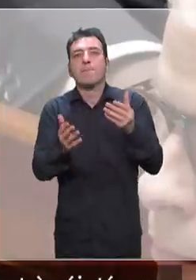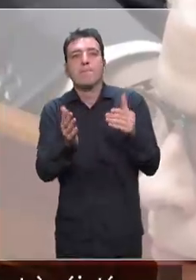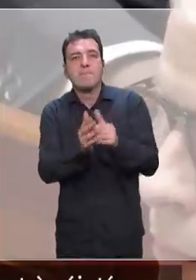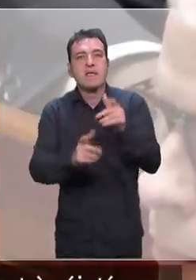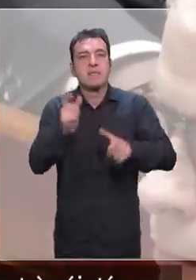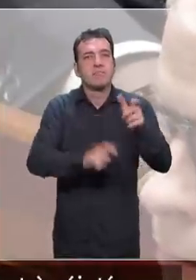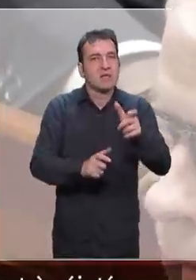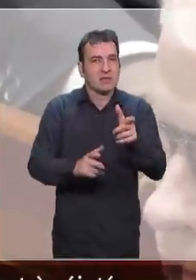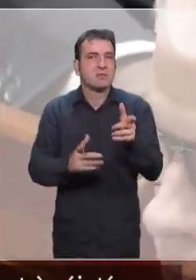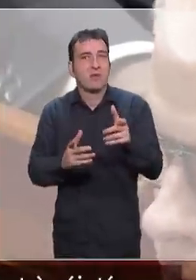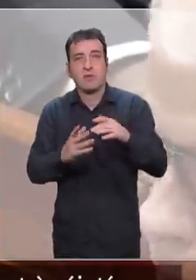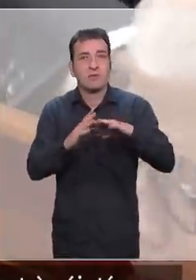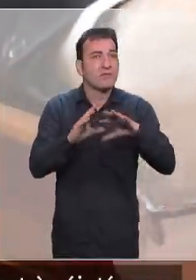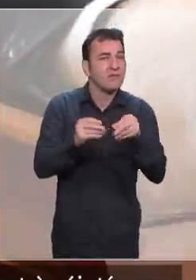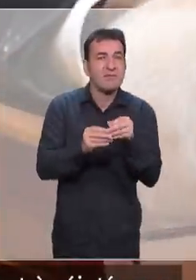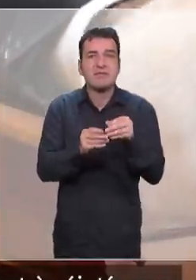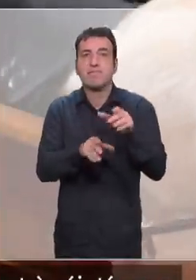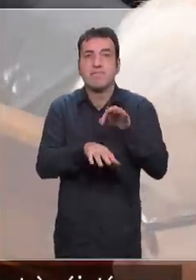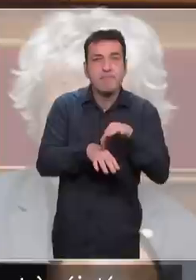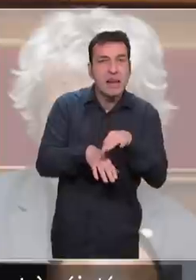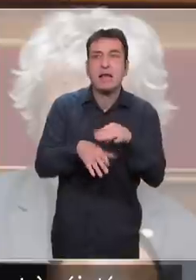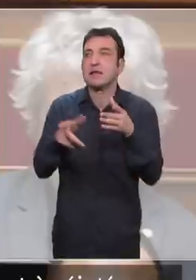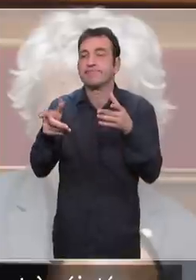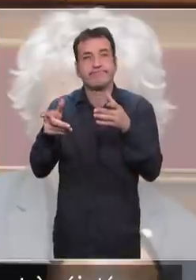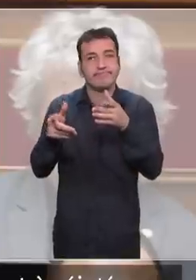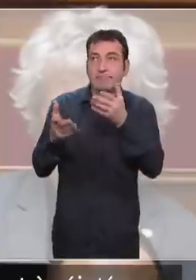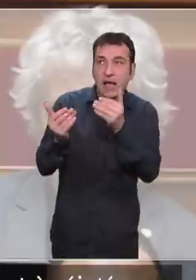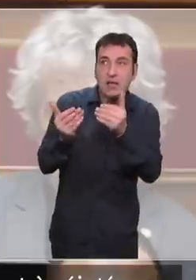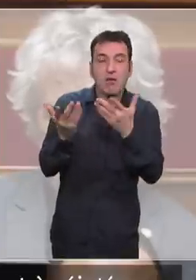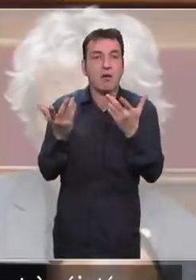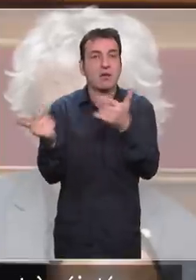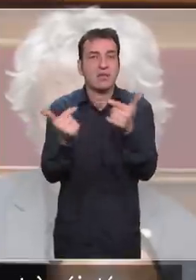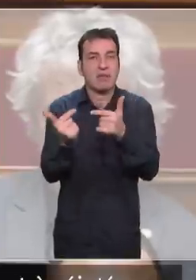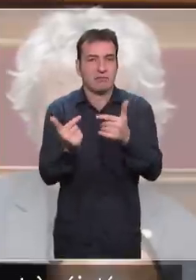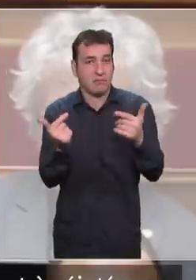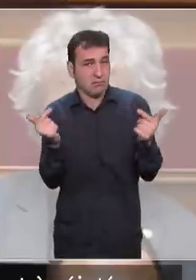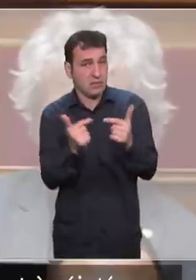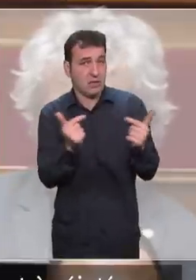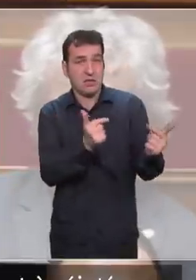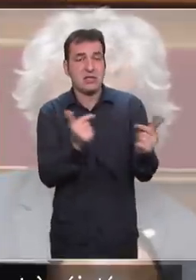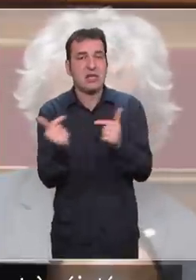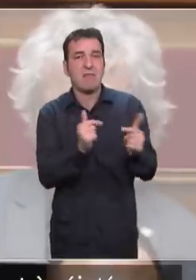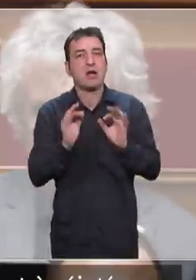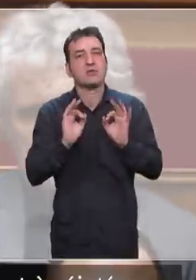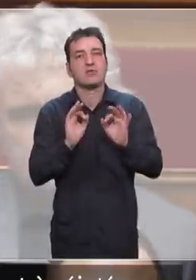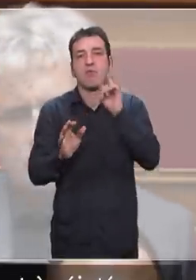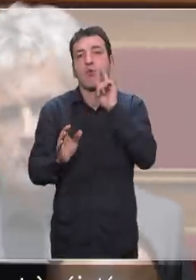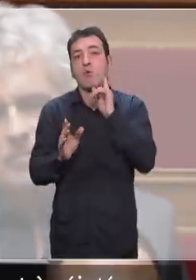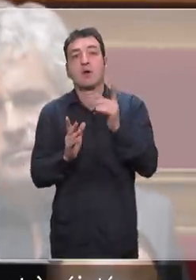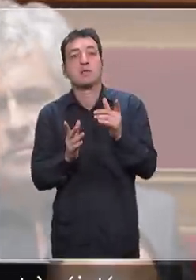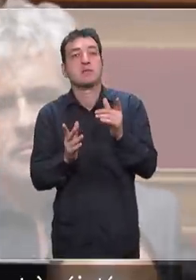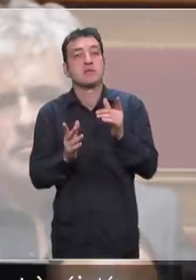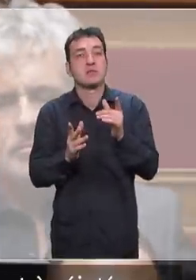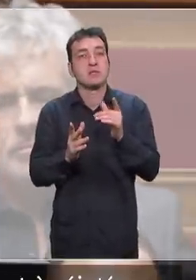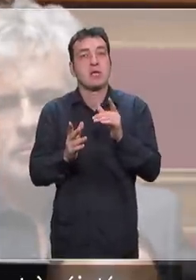leurs familles et patients. Ce débat est d'autant plus légitime que la France est l'un des tout derniers pays en Europe